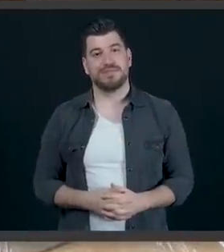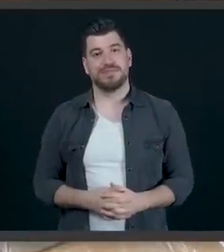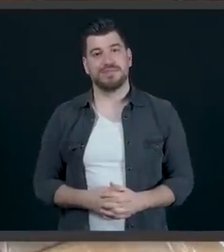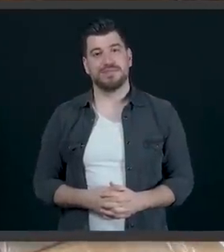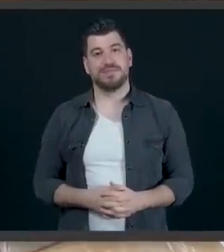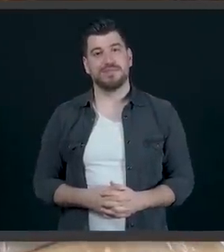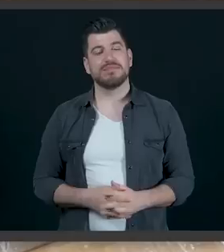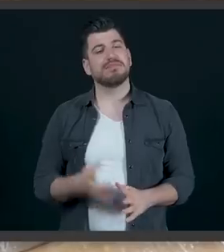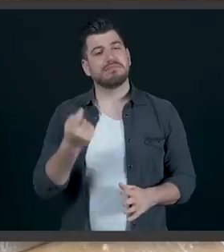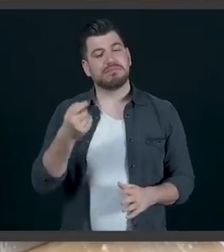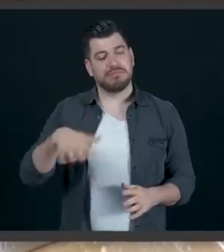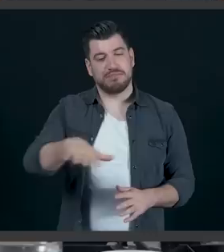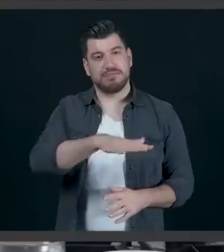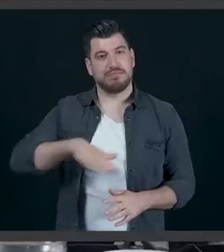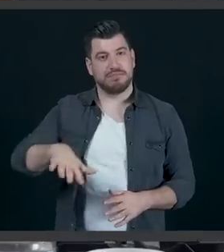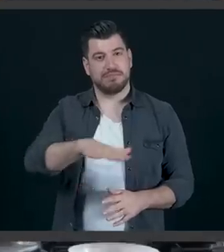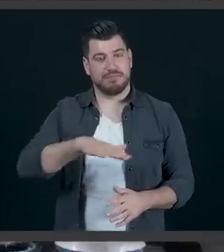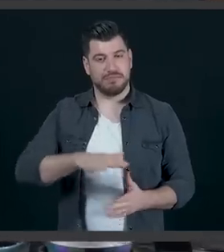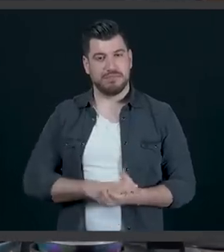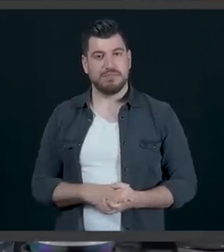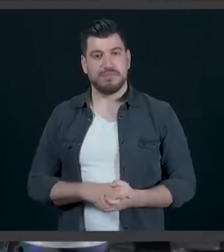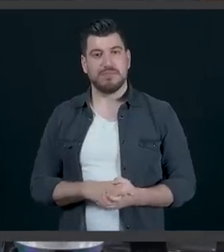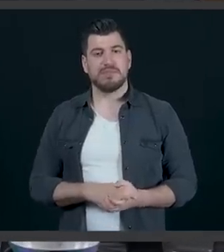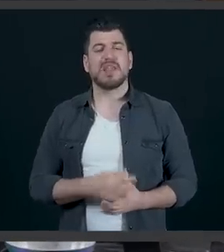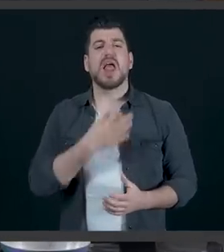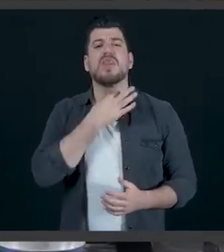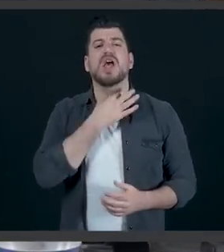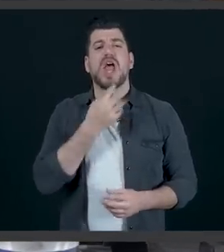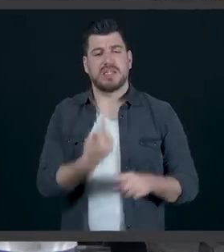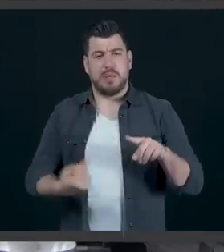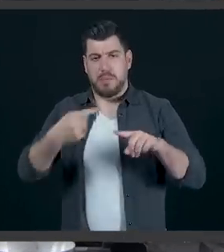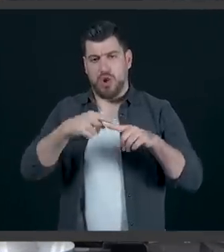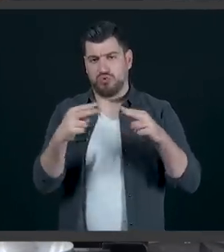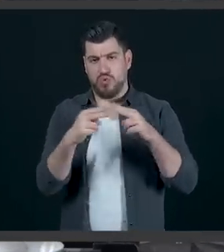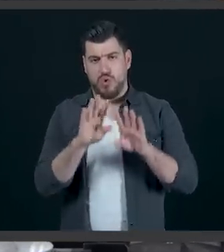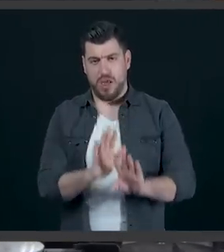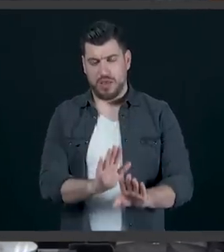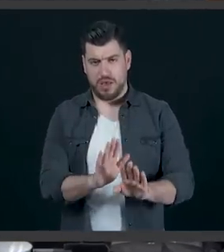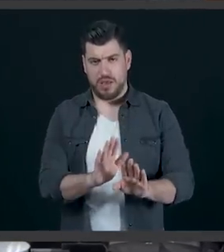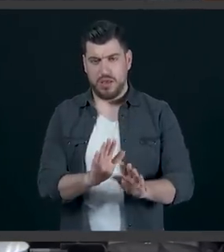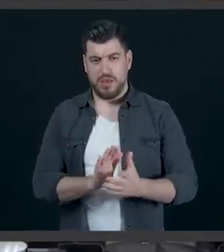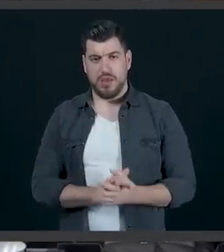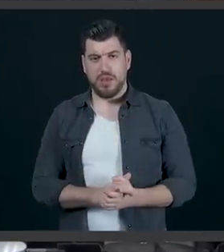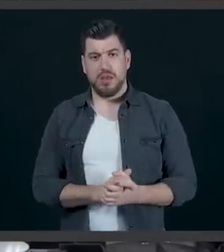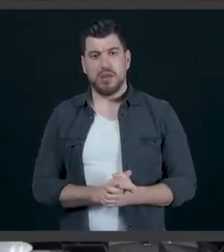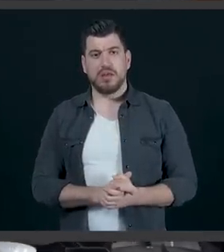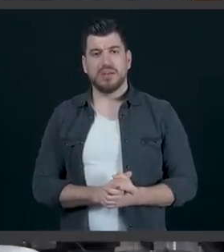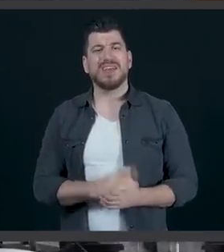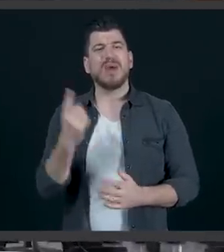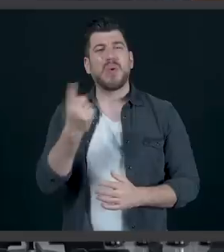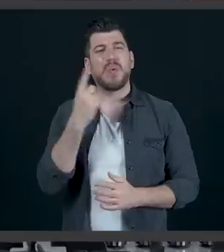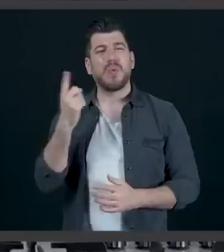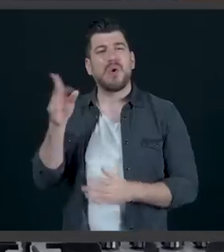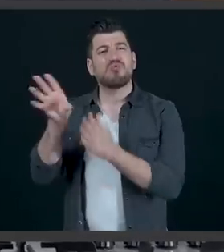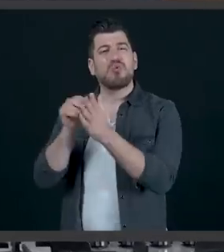Λοιπόν, απλώνω και λίγα έτσι από πάνω. Δεν θα σας πω να ρίξετε έξτρα σοκολάτα κτλ. Κτλ. Γιατί πολλές φορές παίρνετε